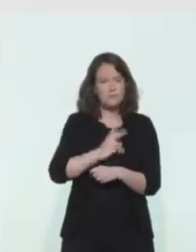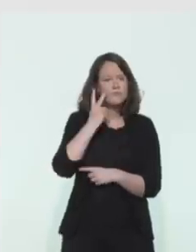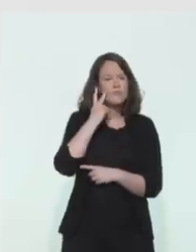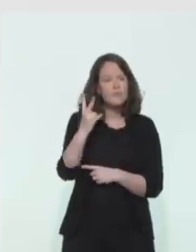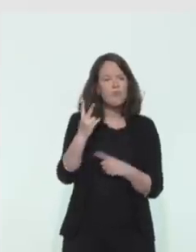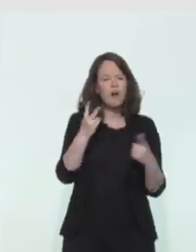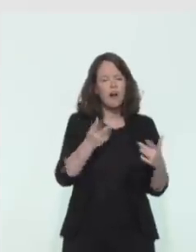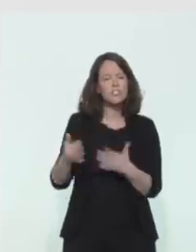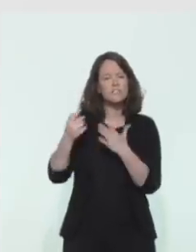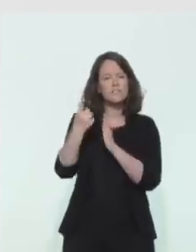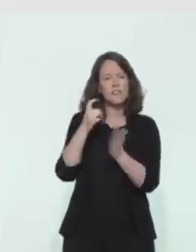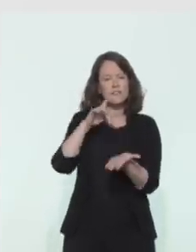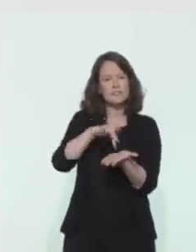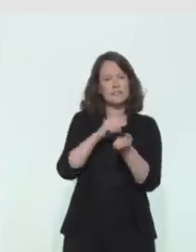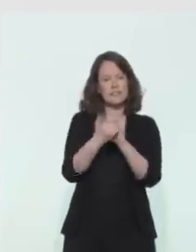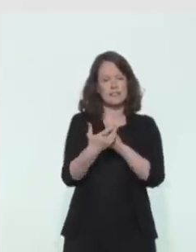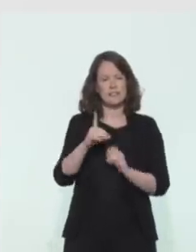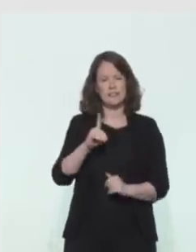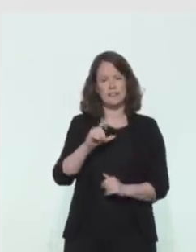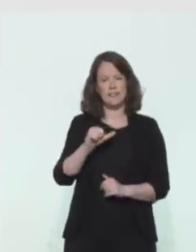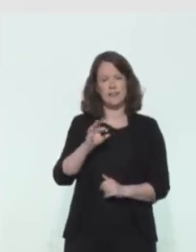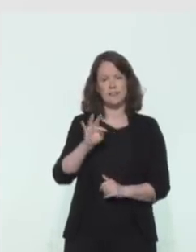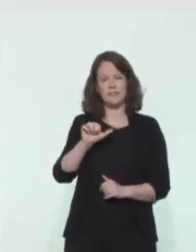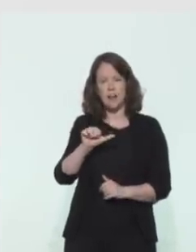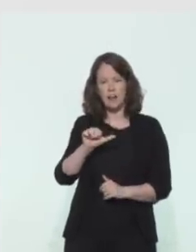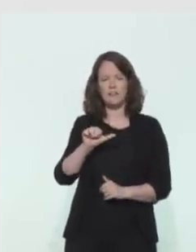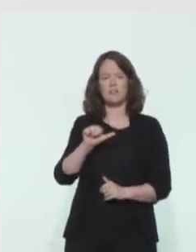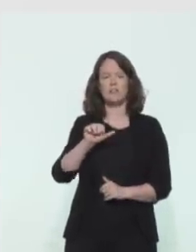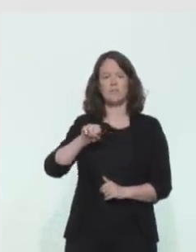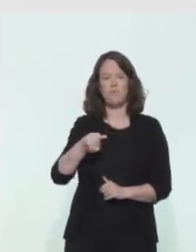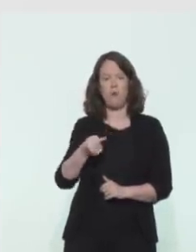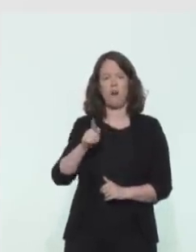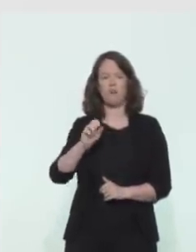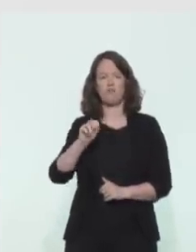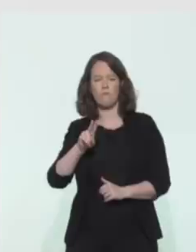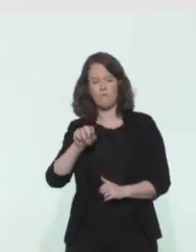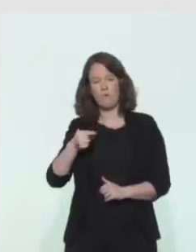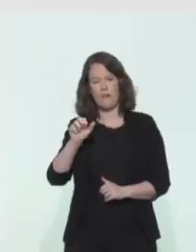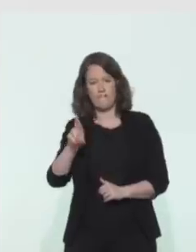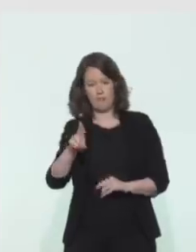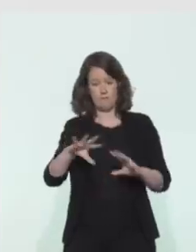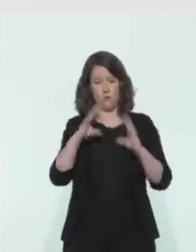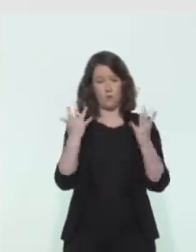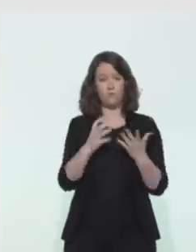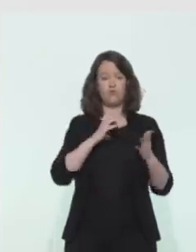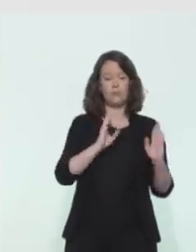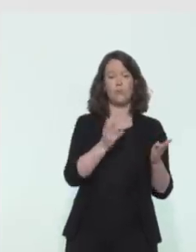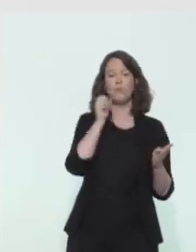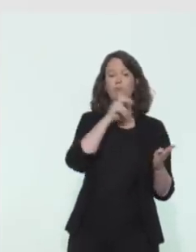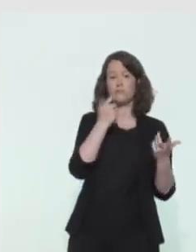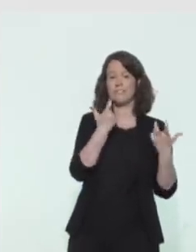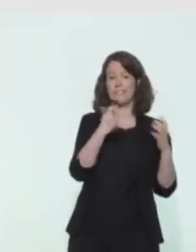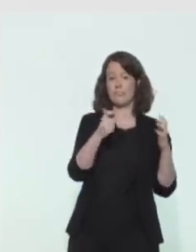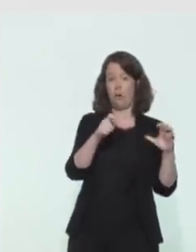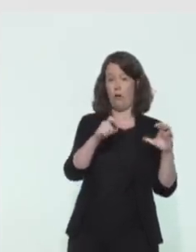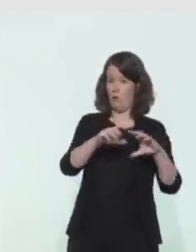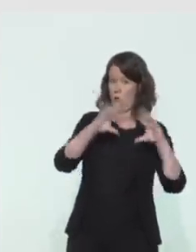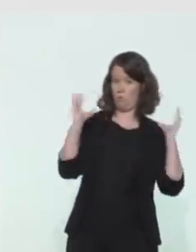data.gouv.fr. Elles sont issues du réseau de presque 700 services d'urgence de France et permettent donc de comptabiliser plus